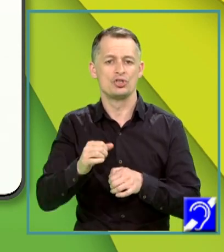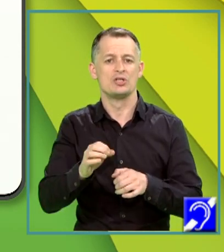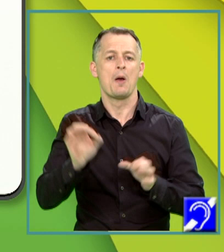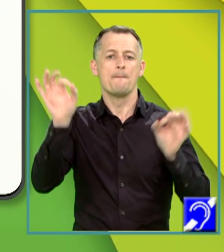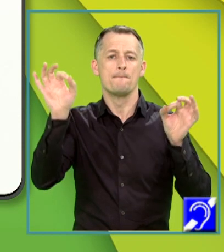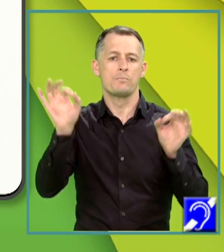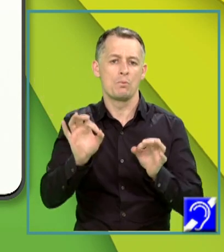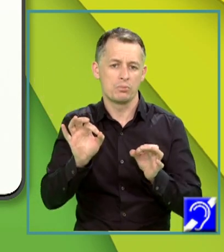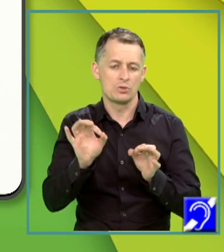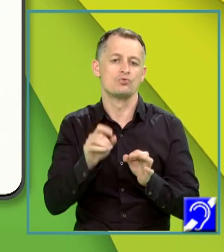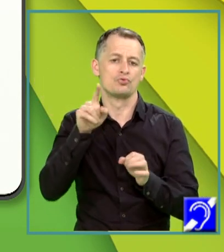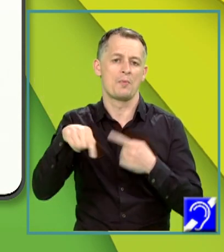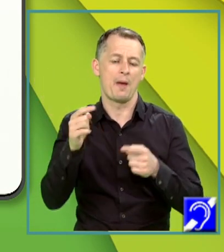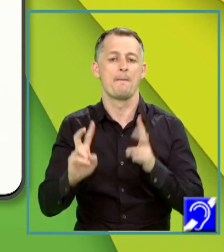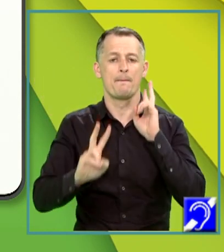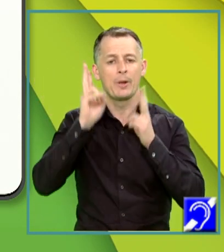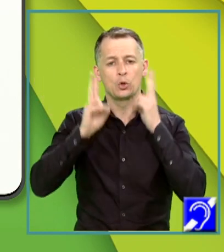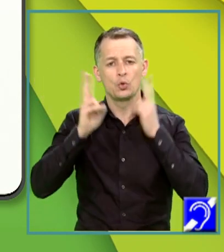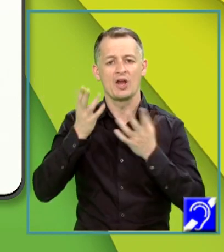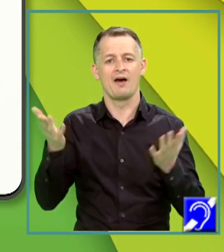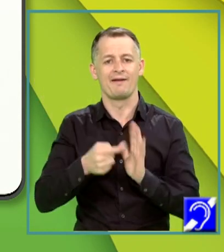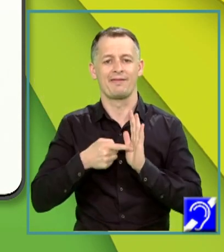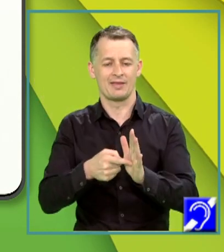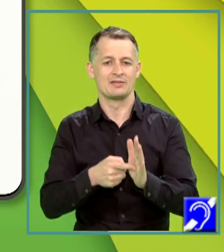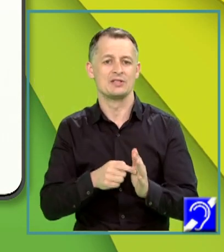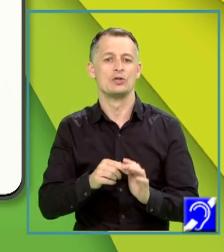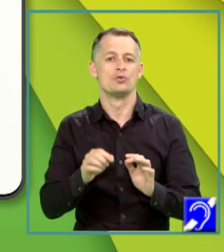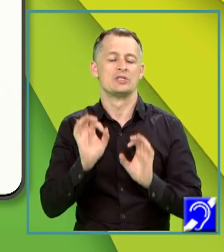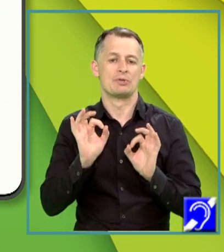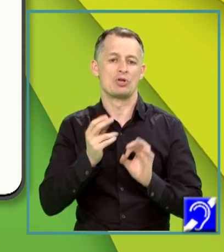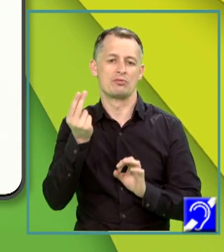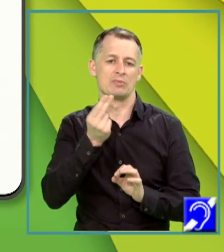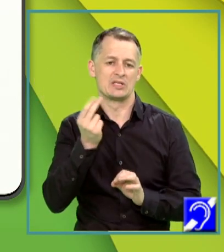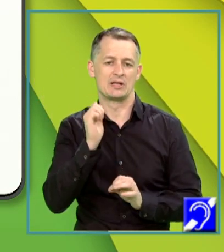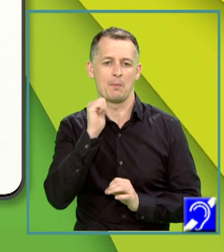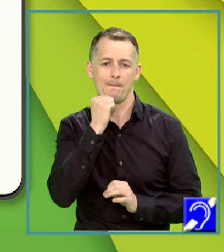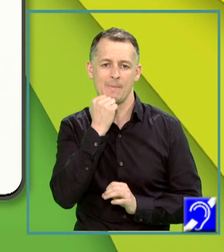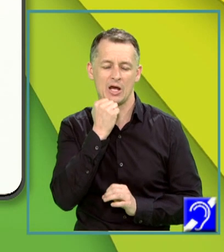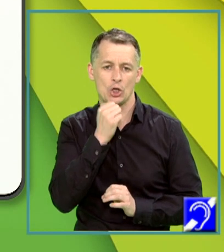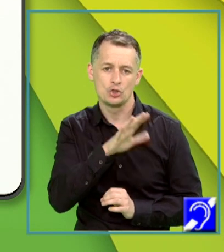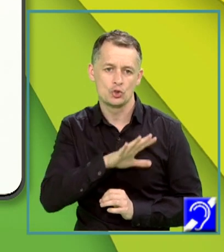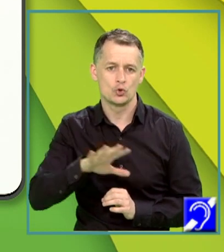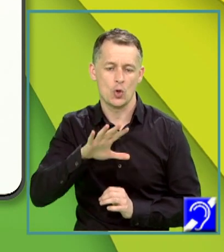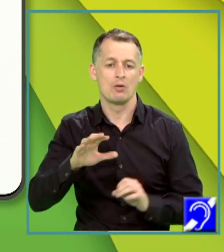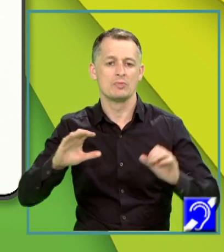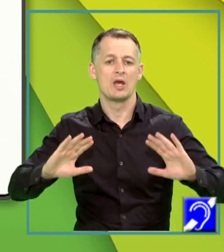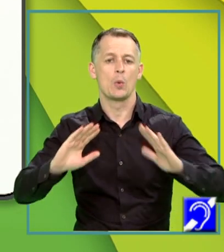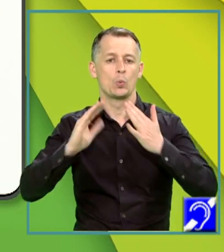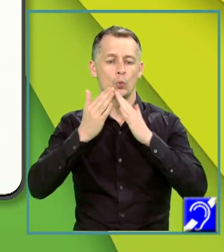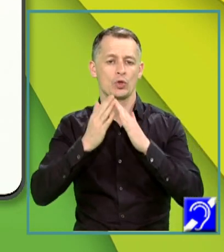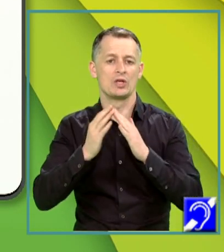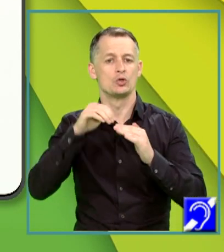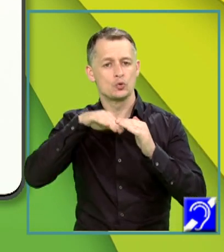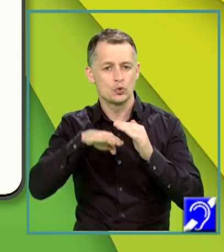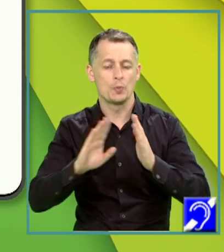reduse de păduri care sunt reprezentate cu nuanțe de maro în regiunile carpatice în regiunile